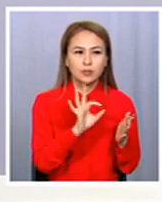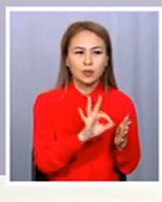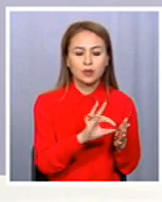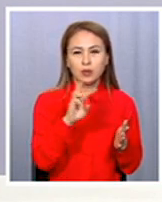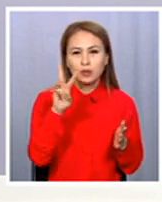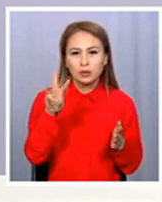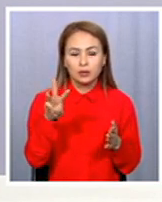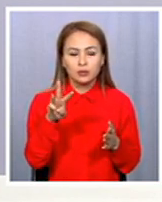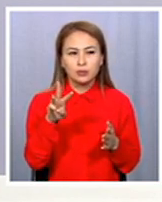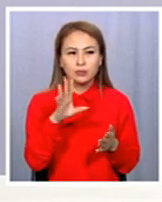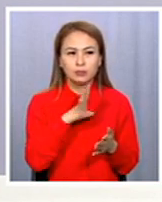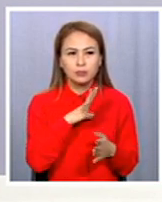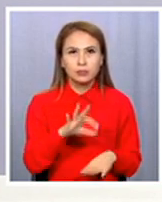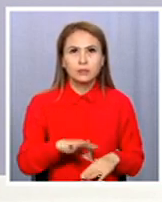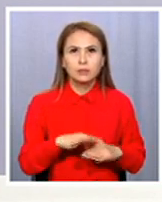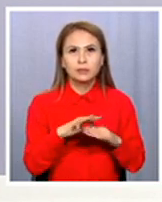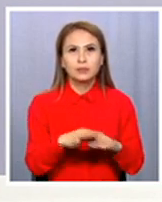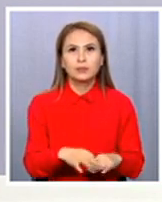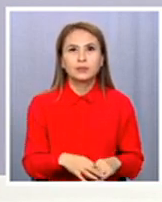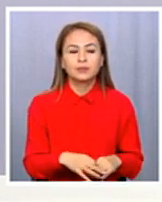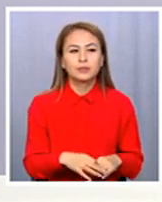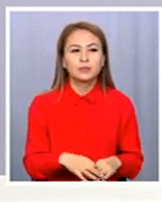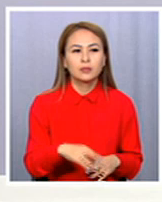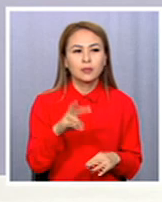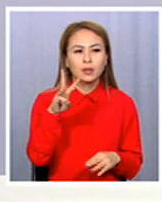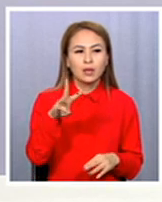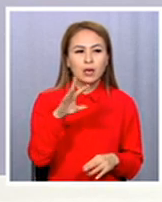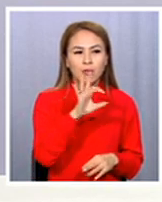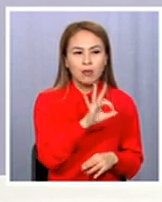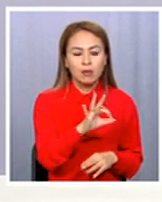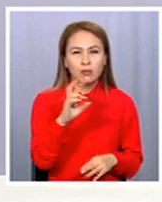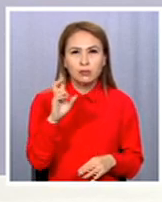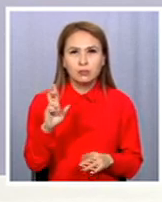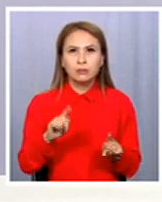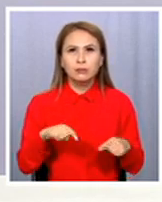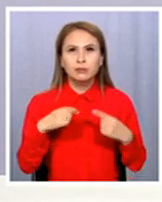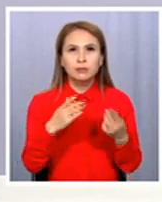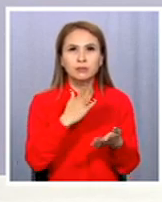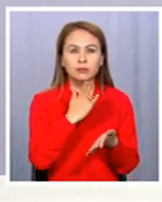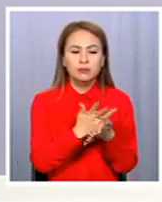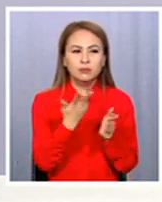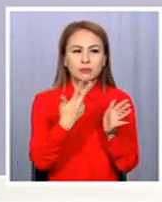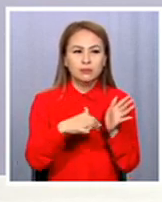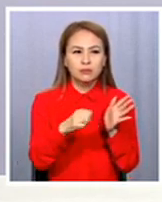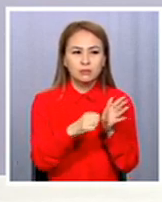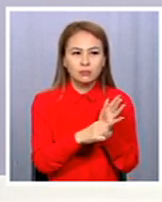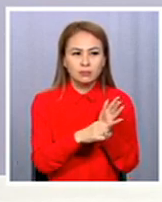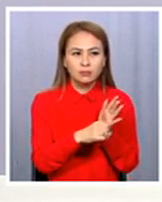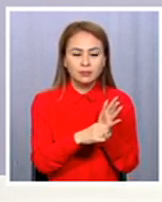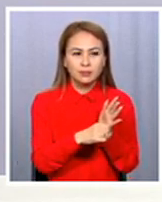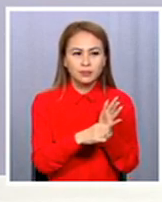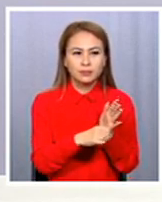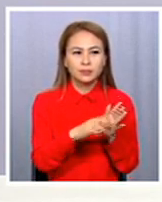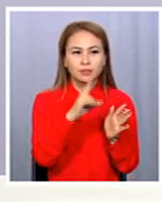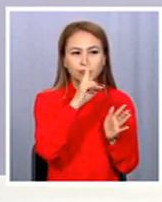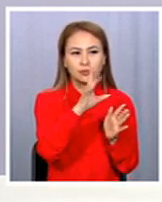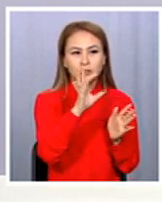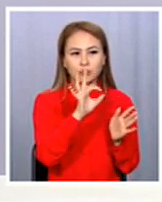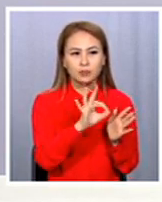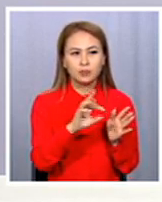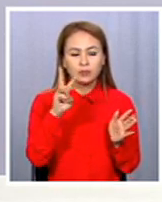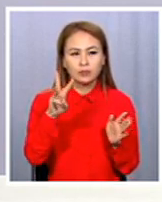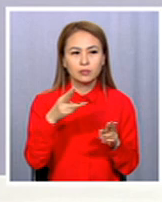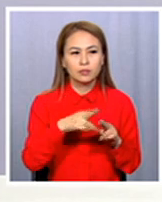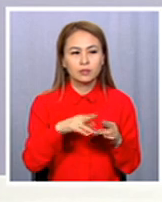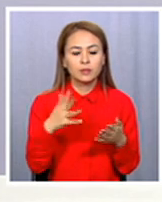сәулесі жүргізілген. Қараңыздар, М, О, Б бұрышы берілген 36 градус, және бізге К, О, М бұрышын табу